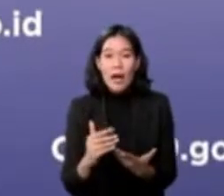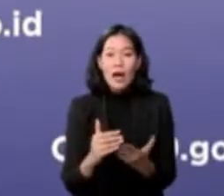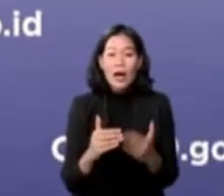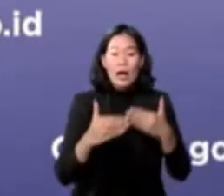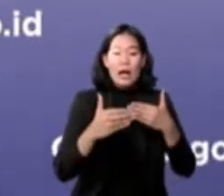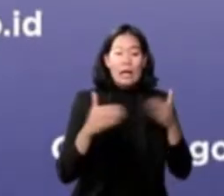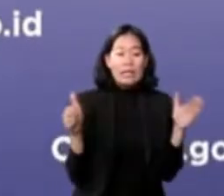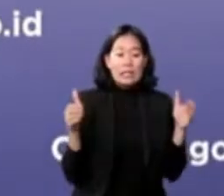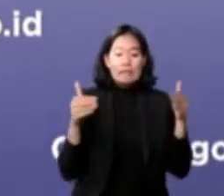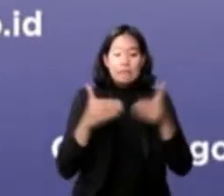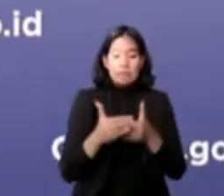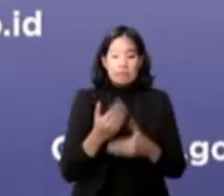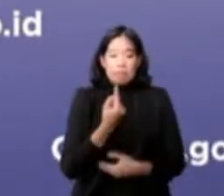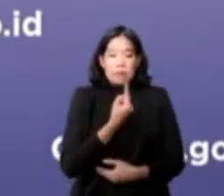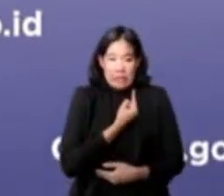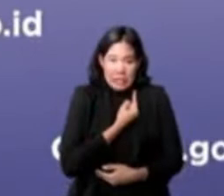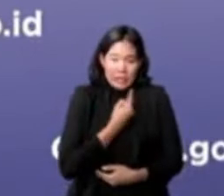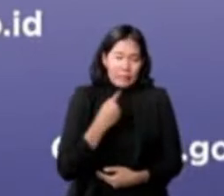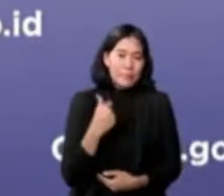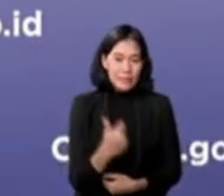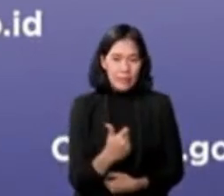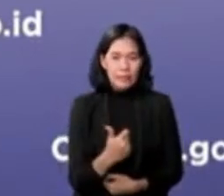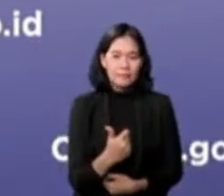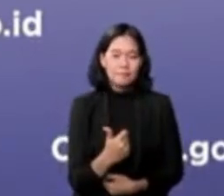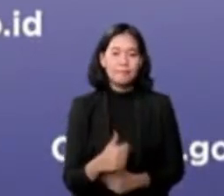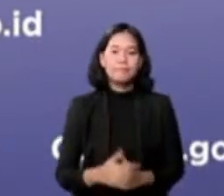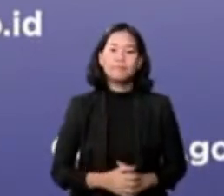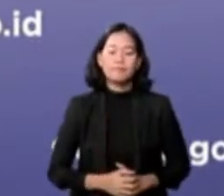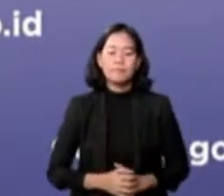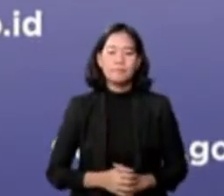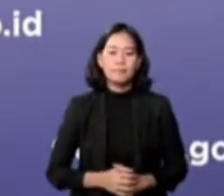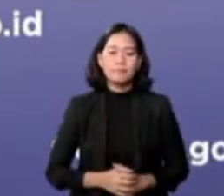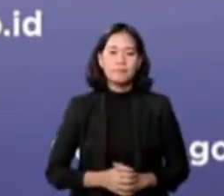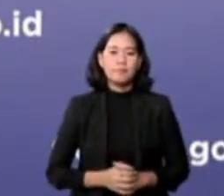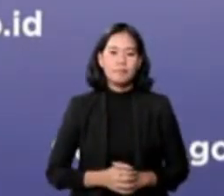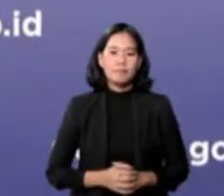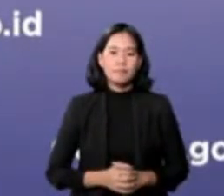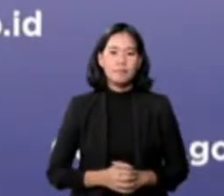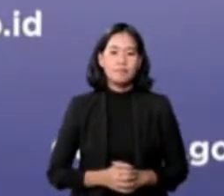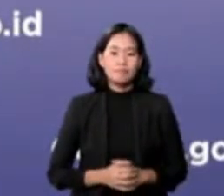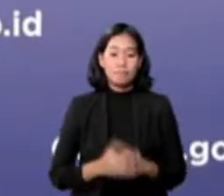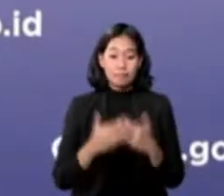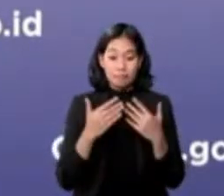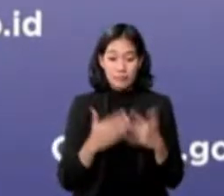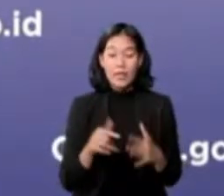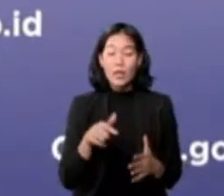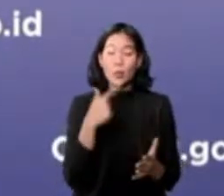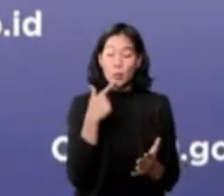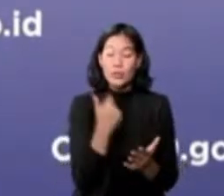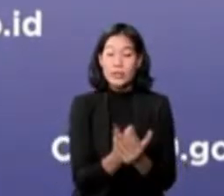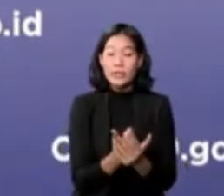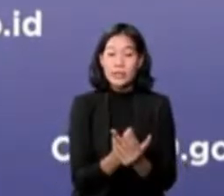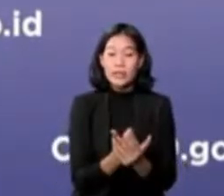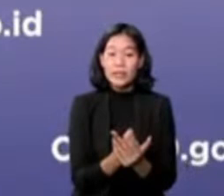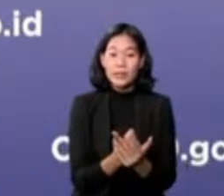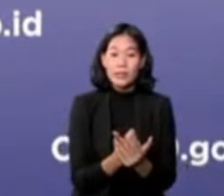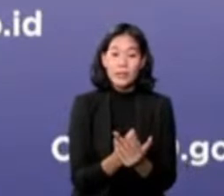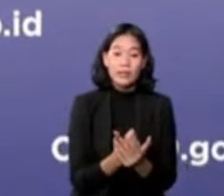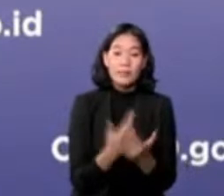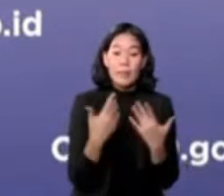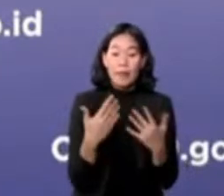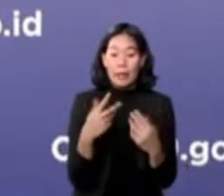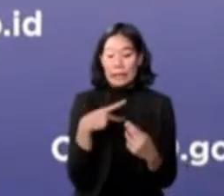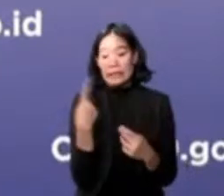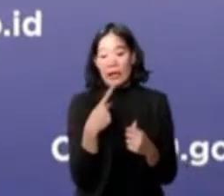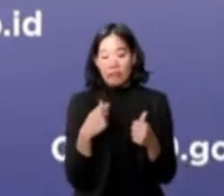melakukan isolasi secara mandiri dengan tepat. Dan ini yang kemudian menjadi kunci keberhasilan